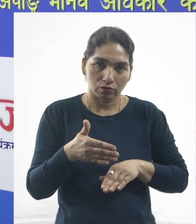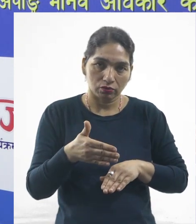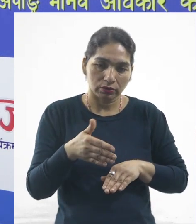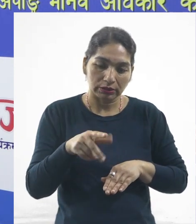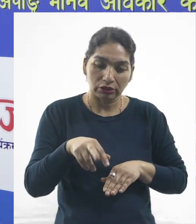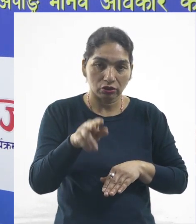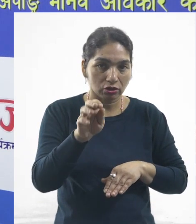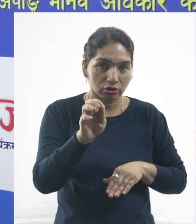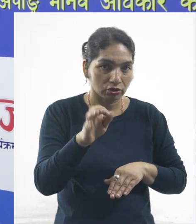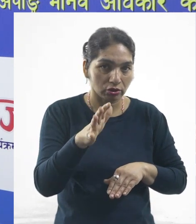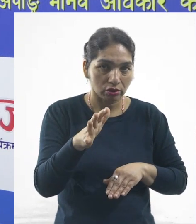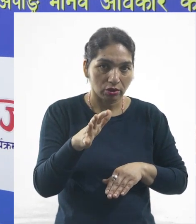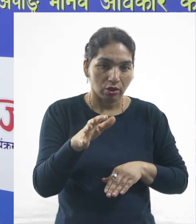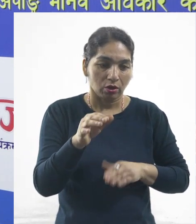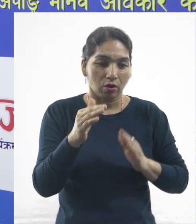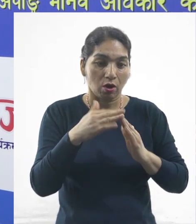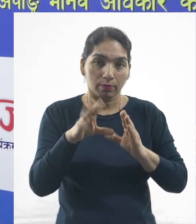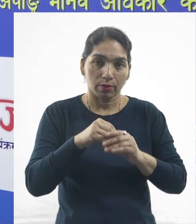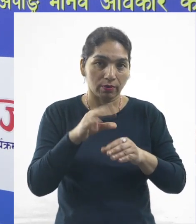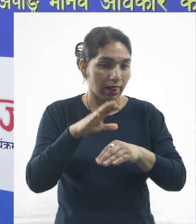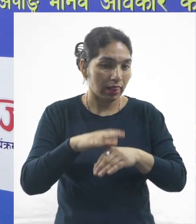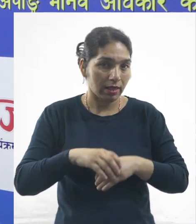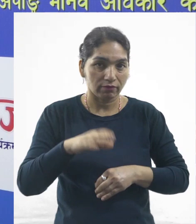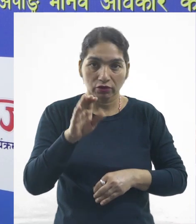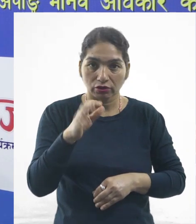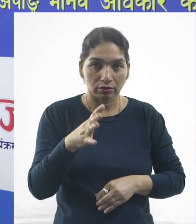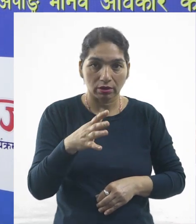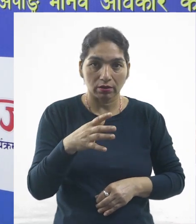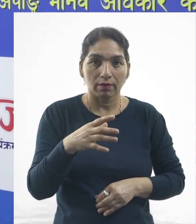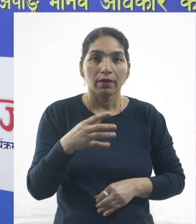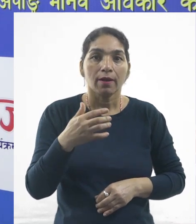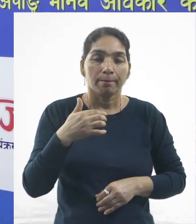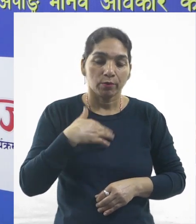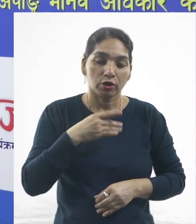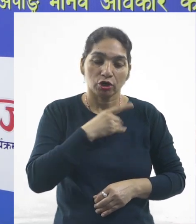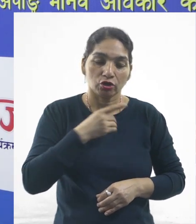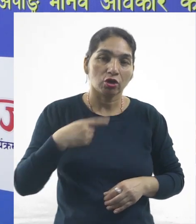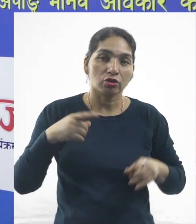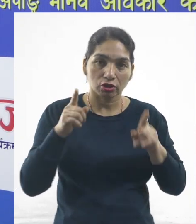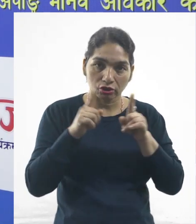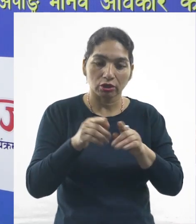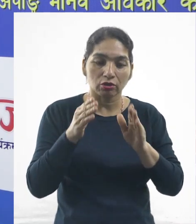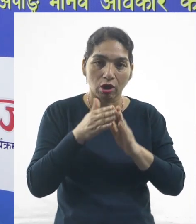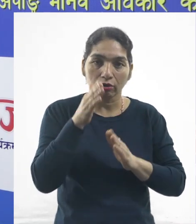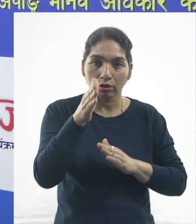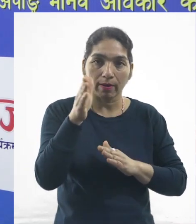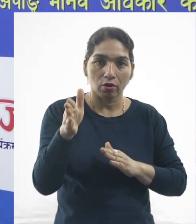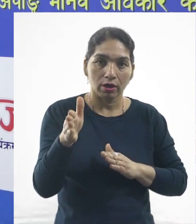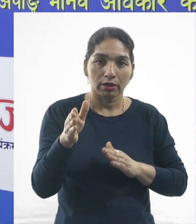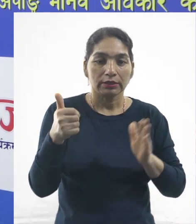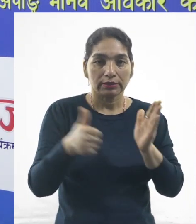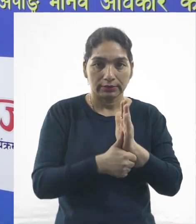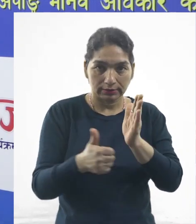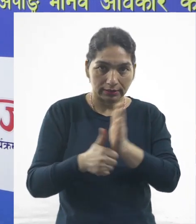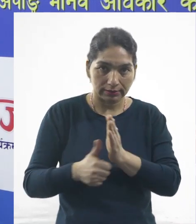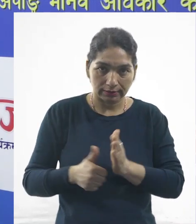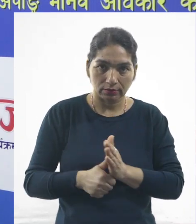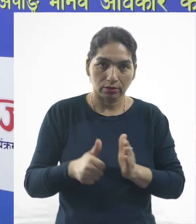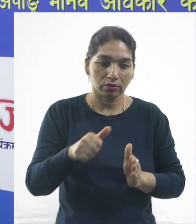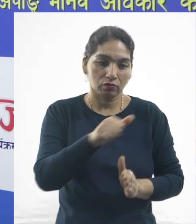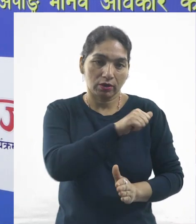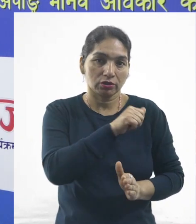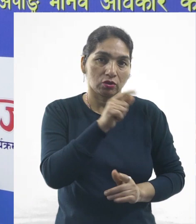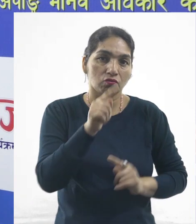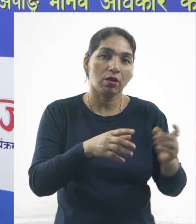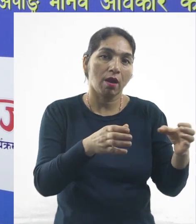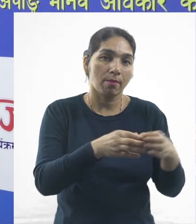नसक्ने अवस्था उहाँको परिवारले ल्याउनै नसक्ने अवस्था छ भने चाहिँ मैले डक्टर सहित लगेर घर घरमै गएर उहाँहरूको चेकअप गरेर उहाँहरू चाहिँ कुनमा पर्छ